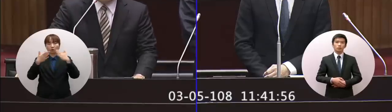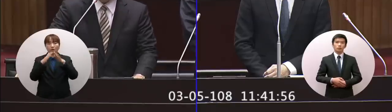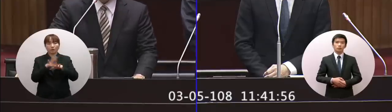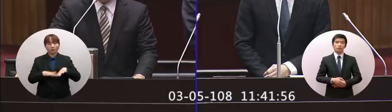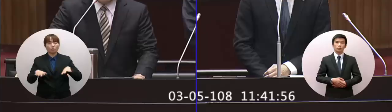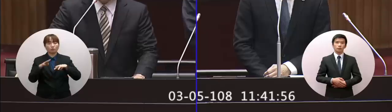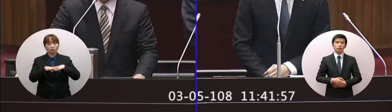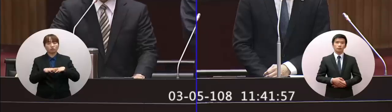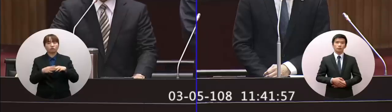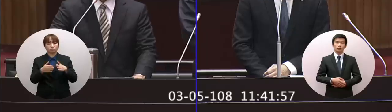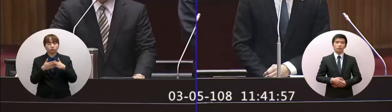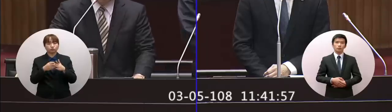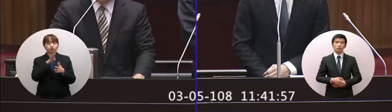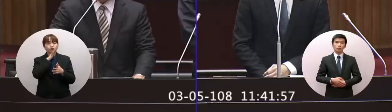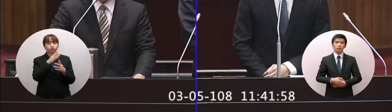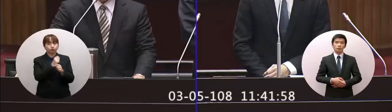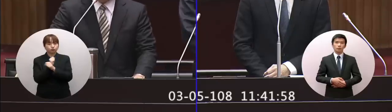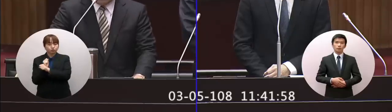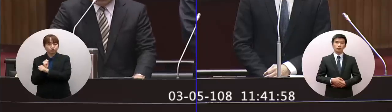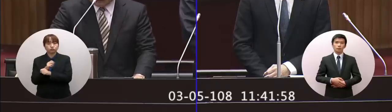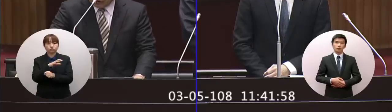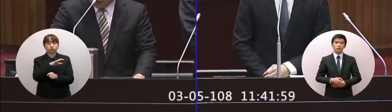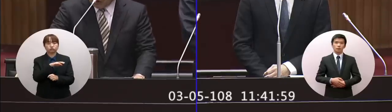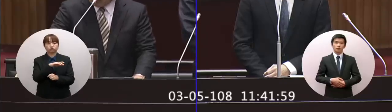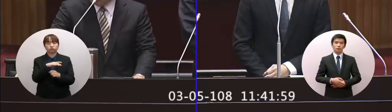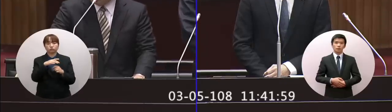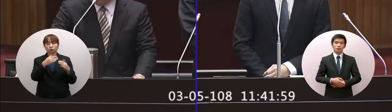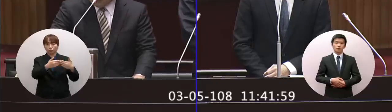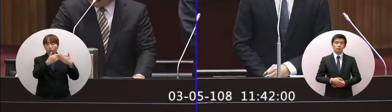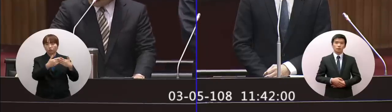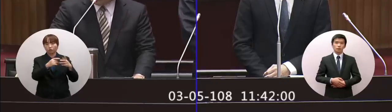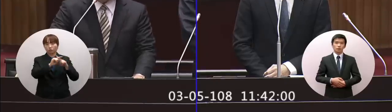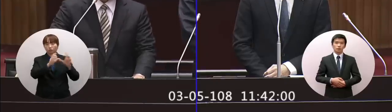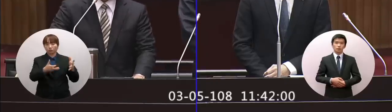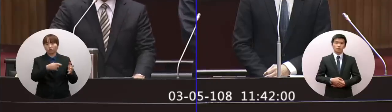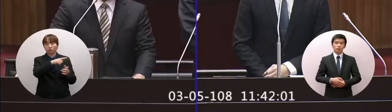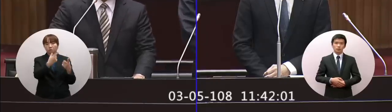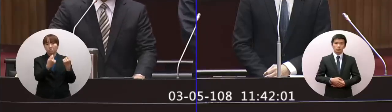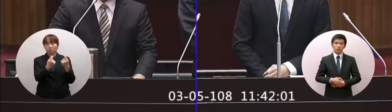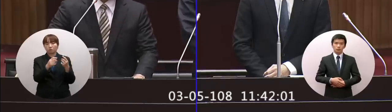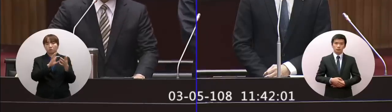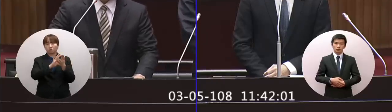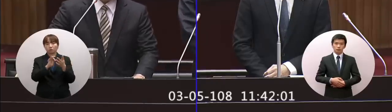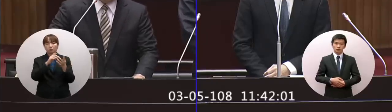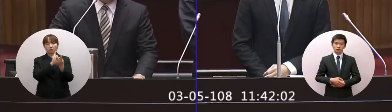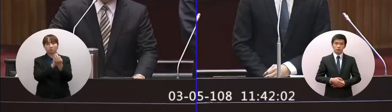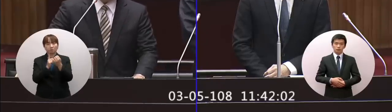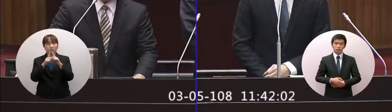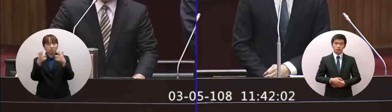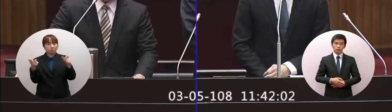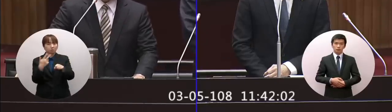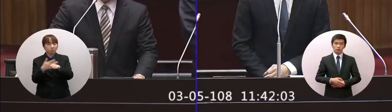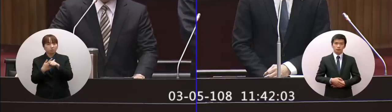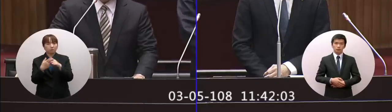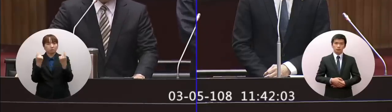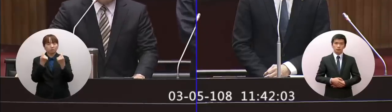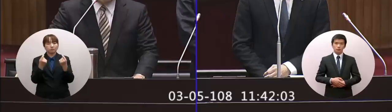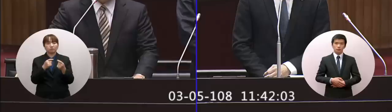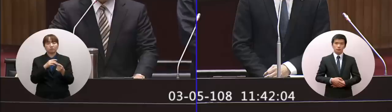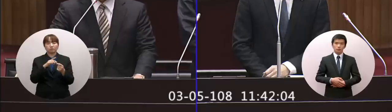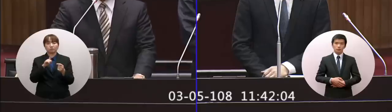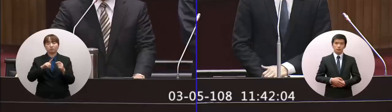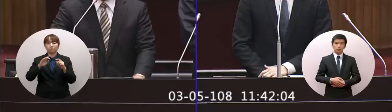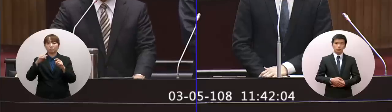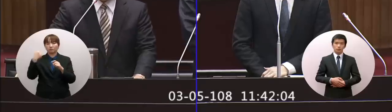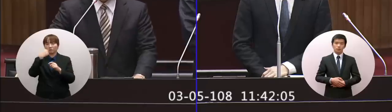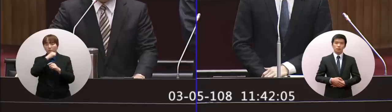安全，爱处处注意。啊，中国嘛一直用各种手段，包括伫台